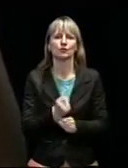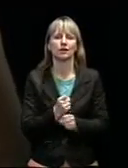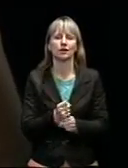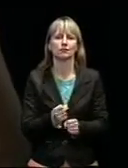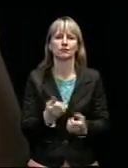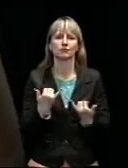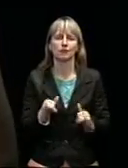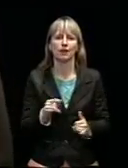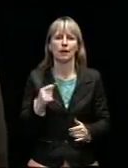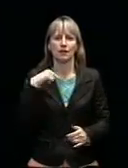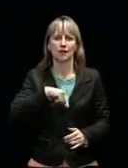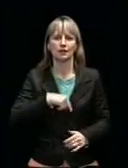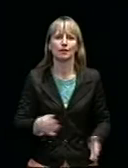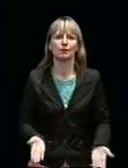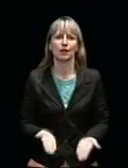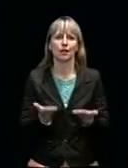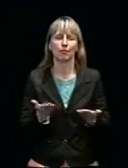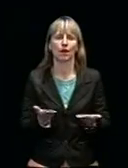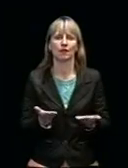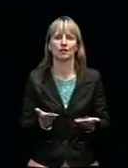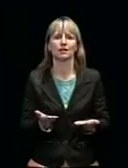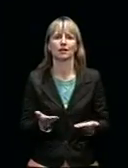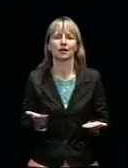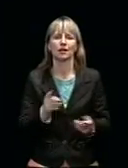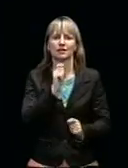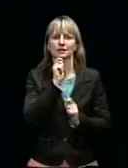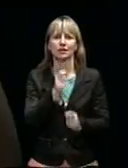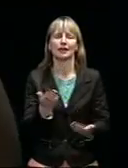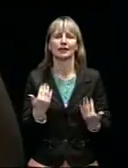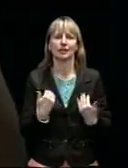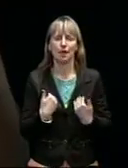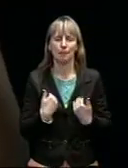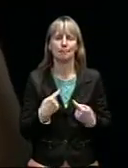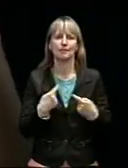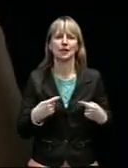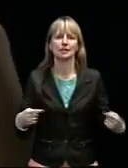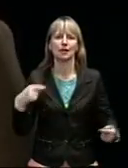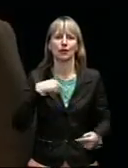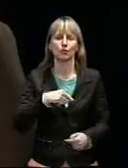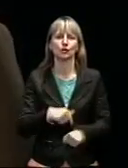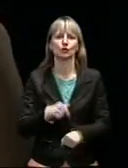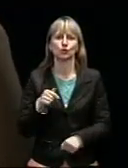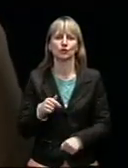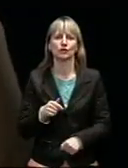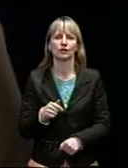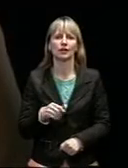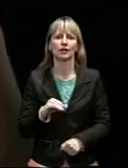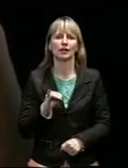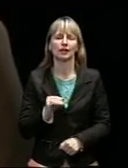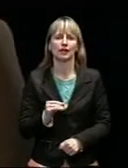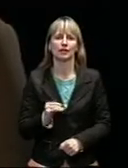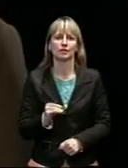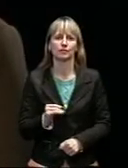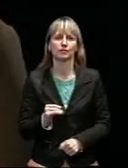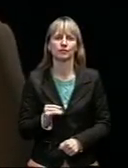как она поднимает настроение, как она дарит нам различные эмоции, чувства. И, в принципе,